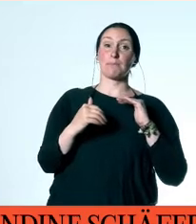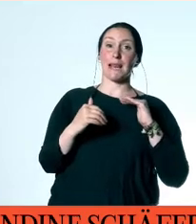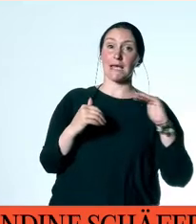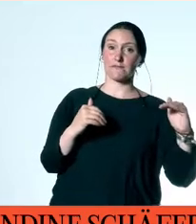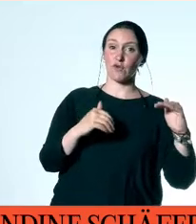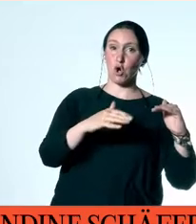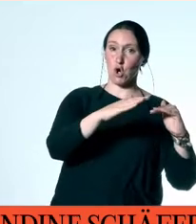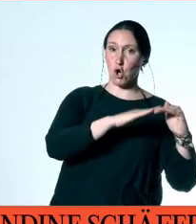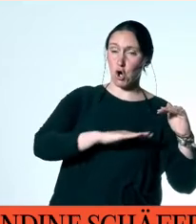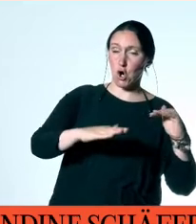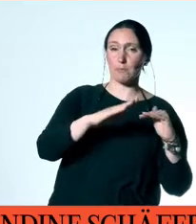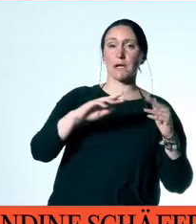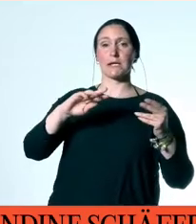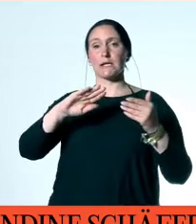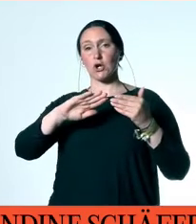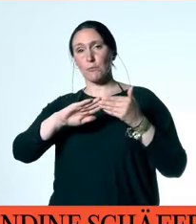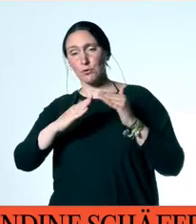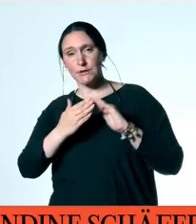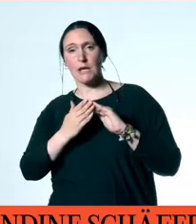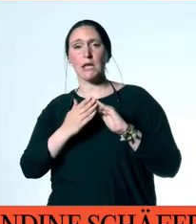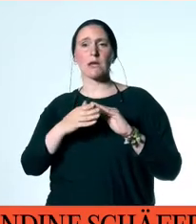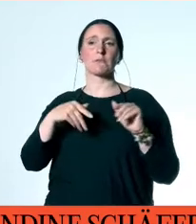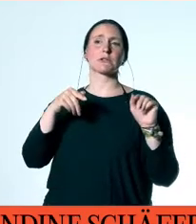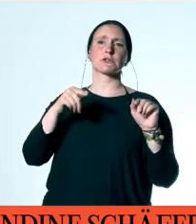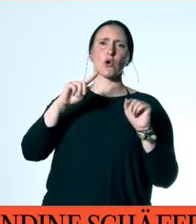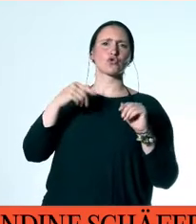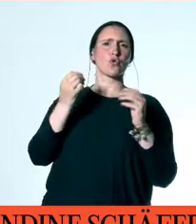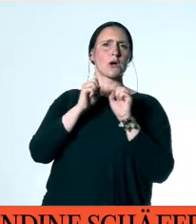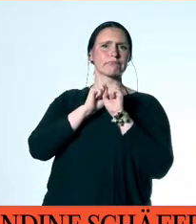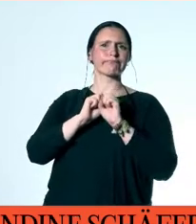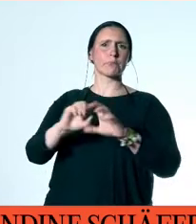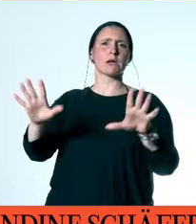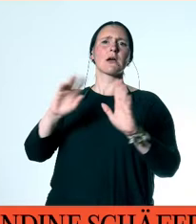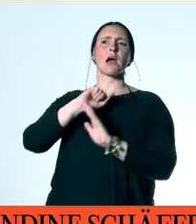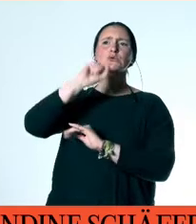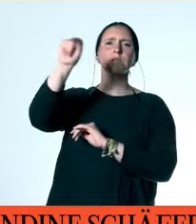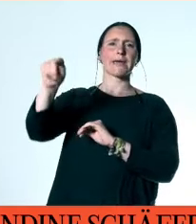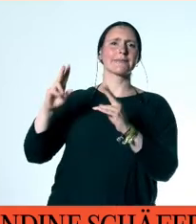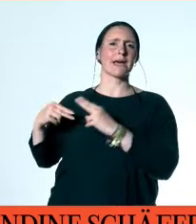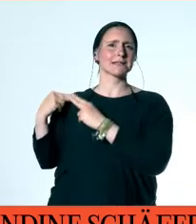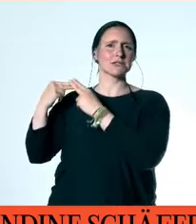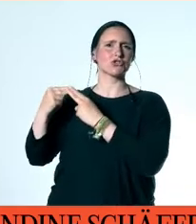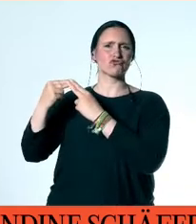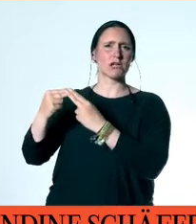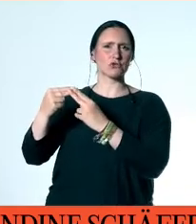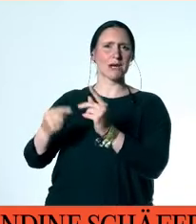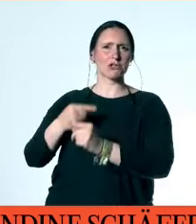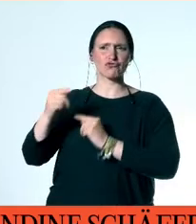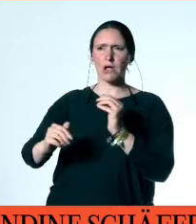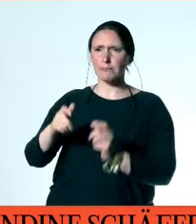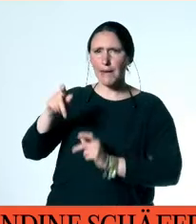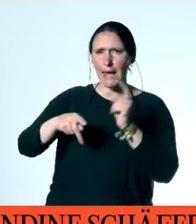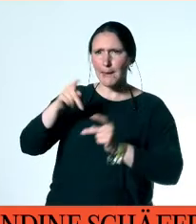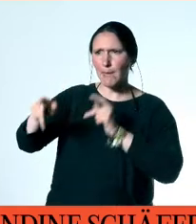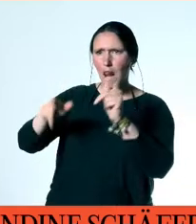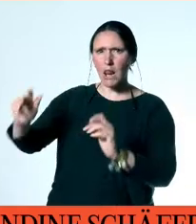Es ist ein Prozess, sich in der Community zu bewegen. Wir haben ja auch verschiedene Generationen.